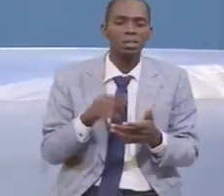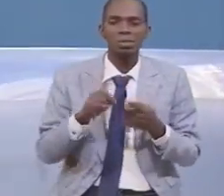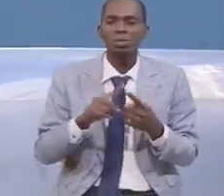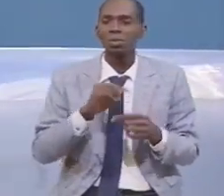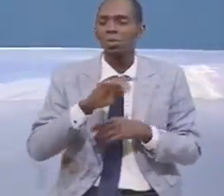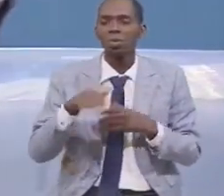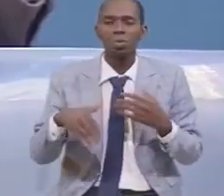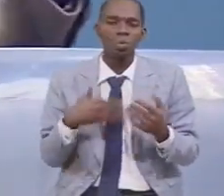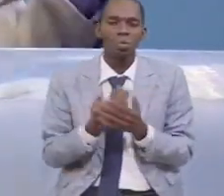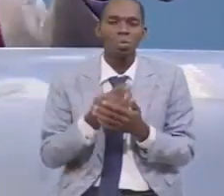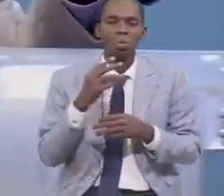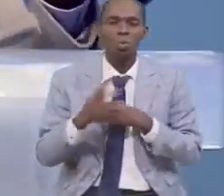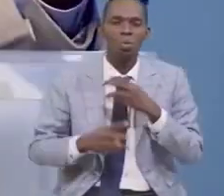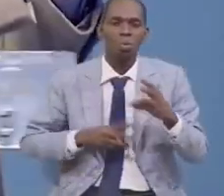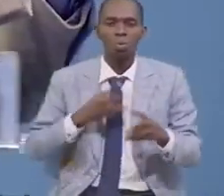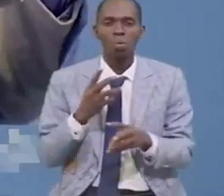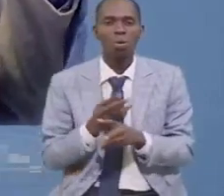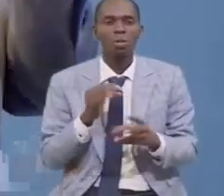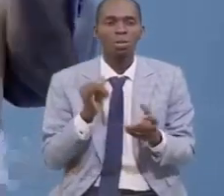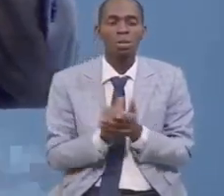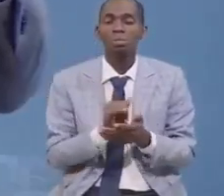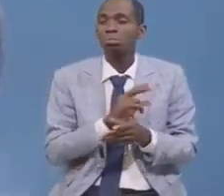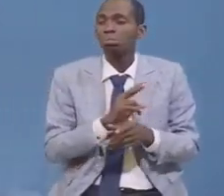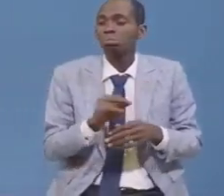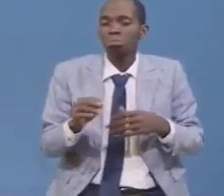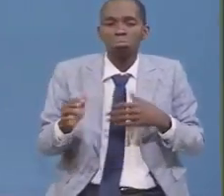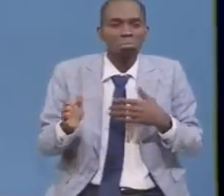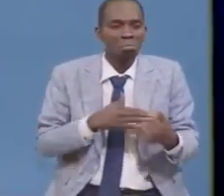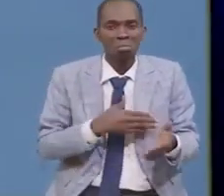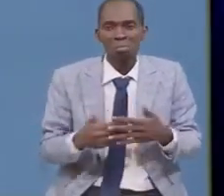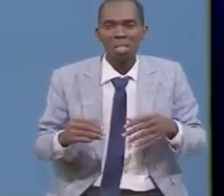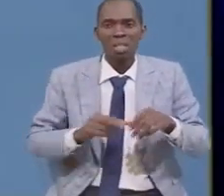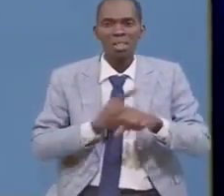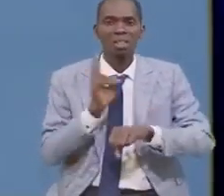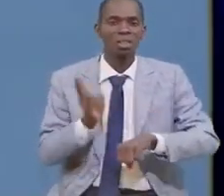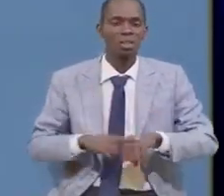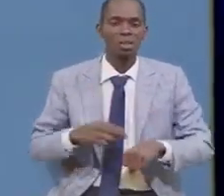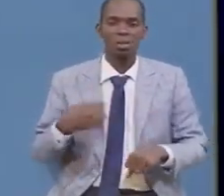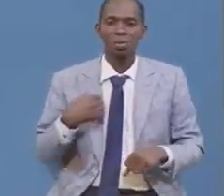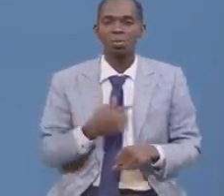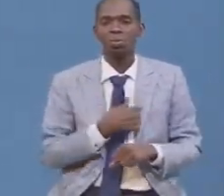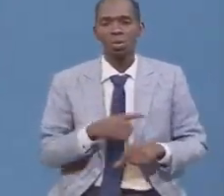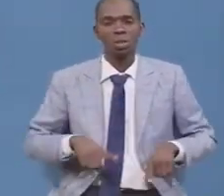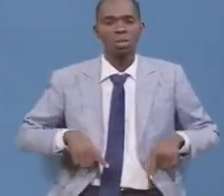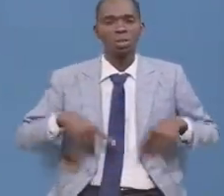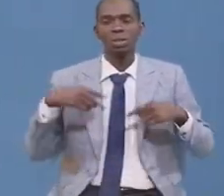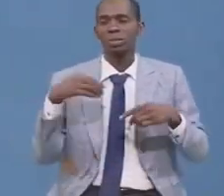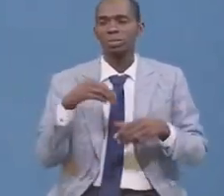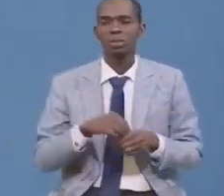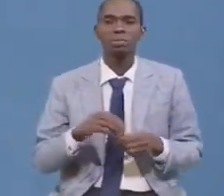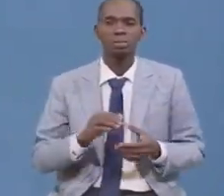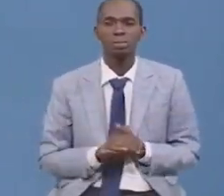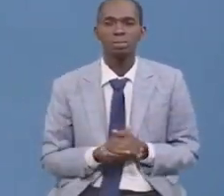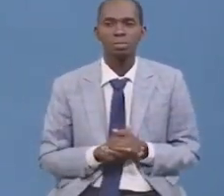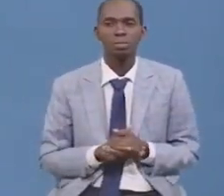లోకానికి తెలియజేస్తున్నాడు. That no matter what nation we live in. దేశములు ఏ విధంగా జీవిస్తున్నప్పటికీ, we live in